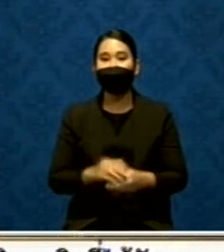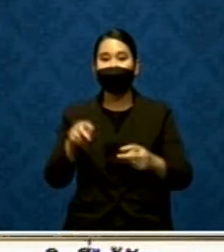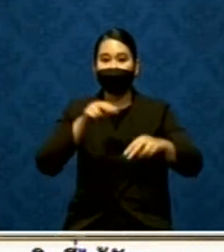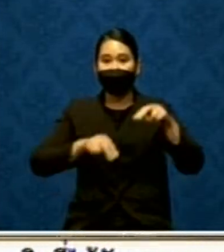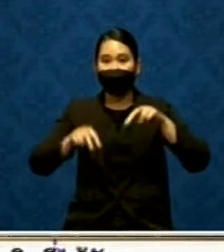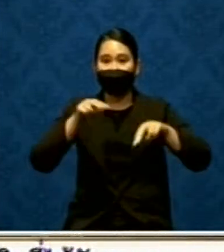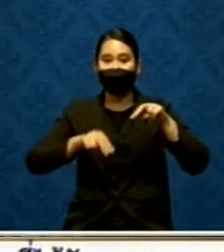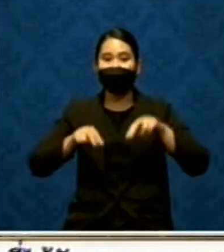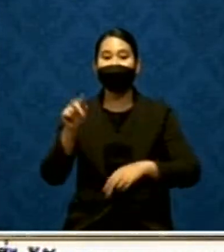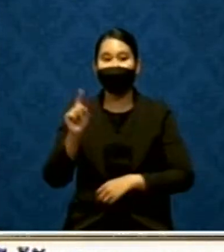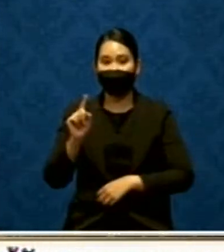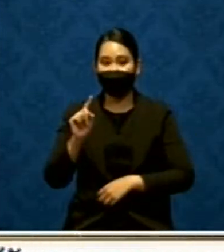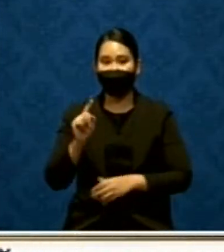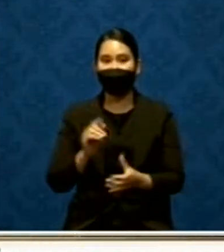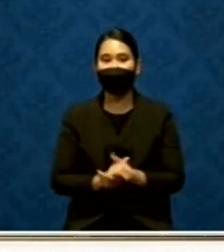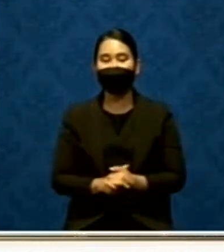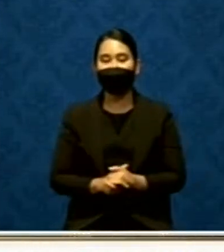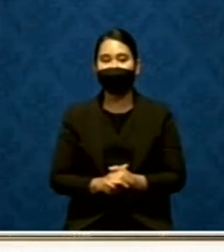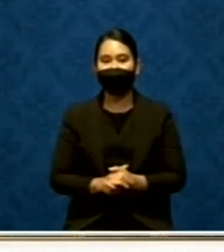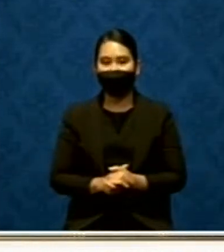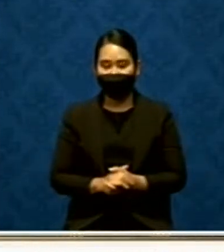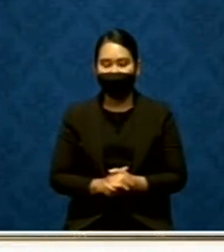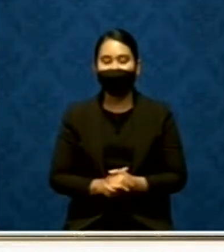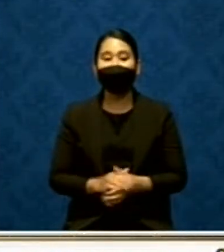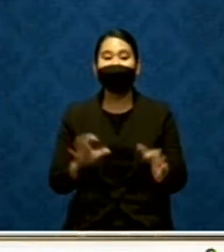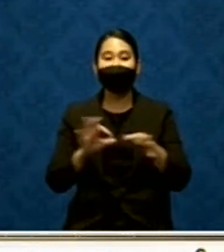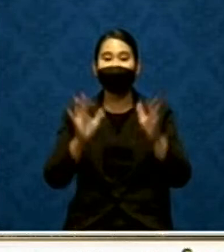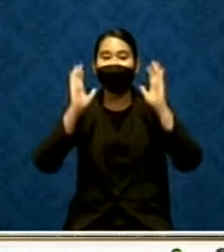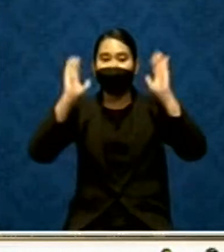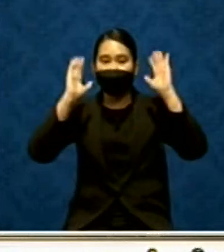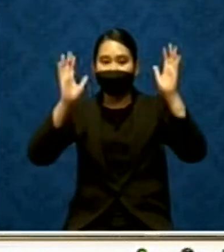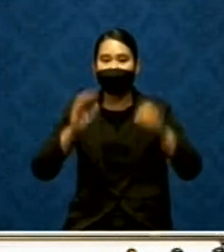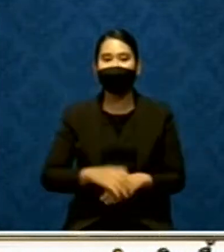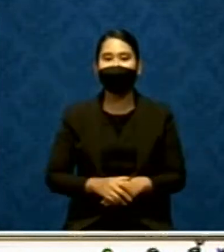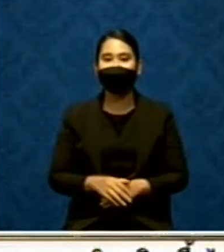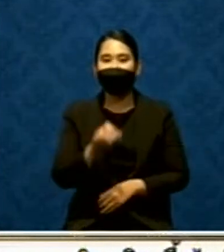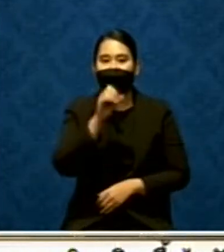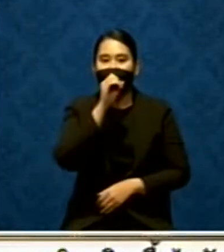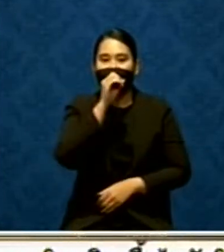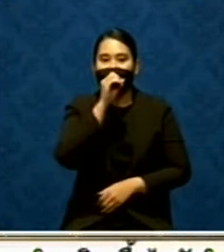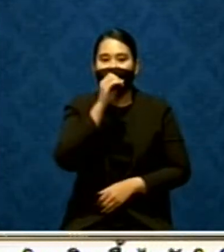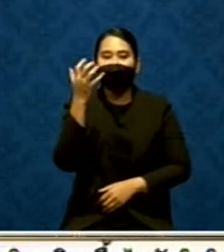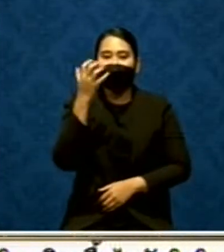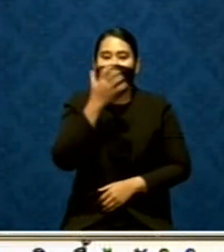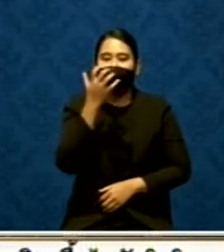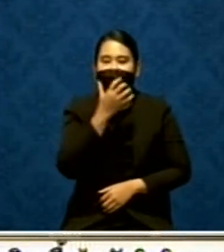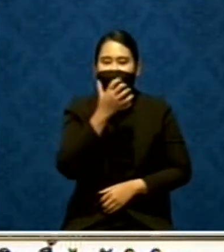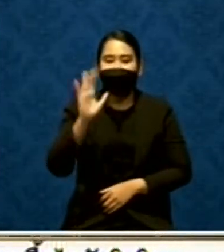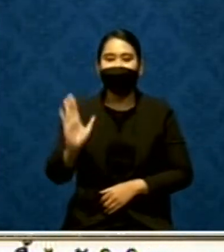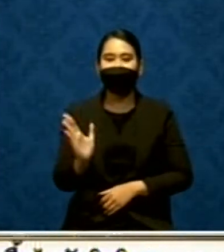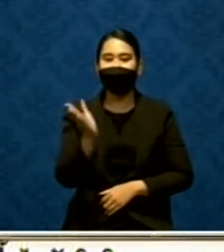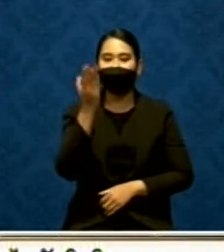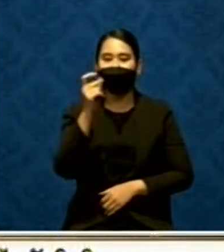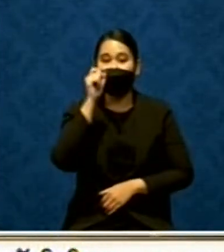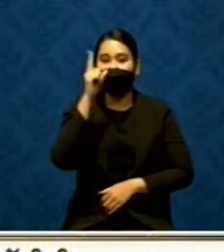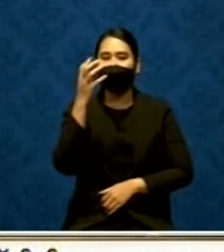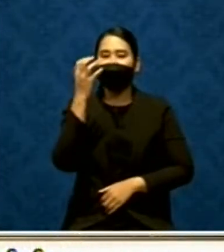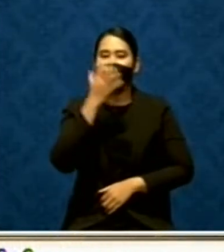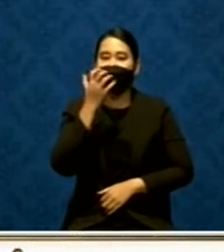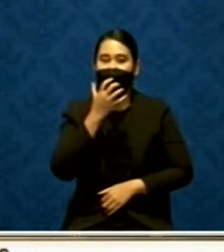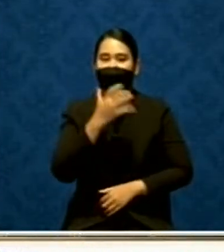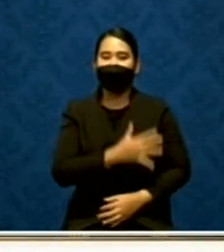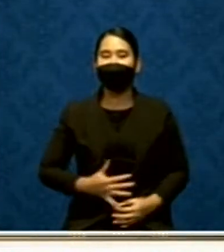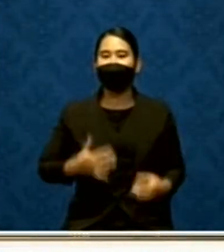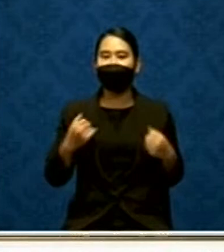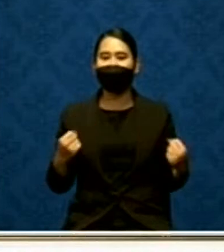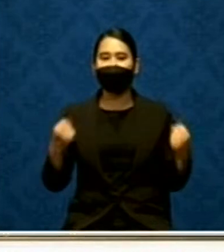าการอวดสรรพคุณดูดแล้วหัวเราะเช้ายันเย็นตื่นมาตีสี่หัวเราะต่อร่างกายแข็ง